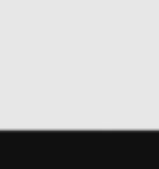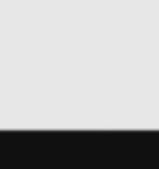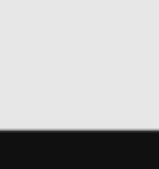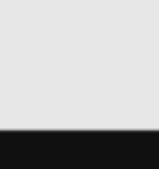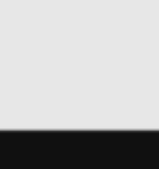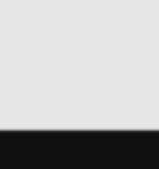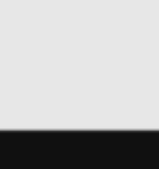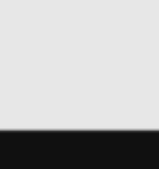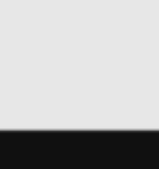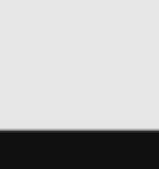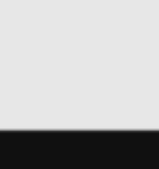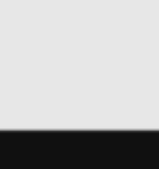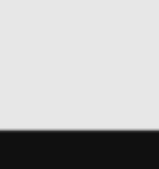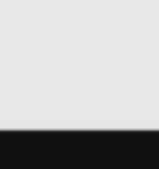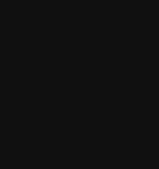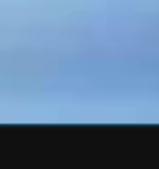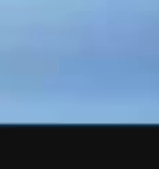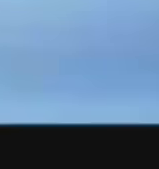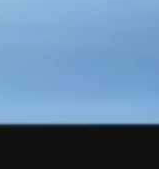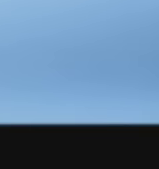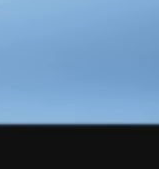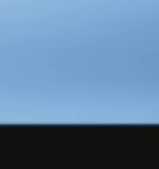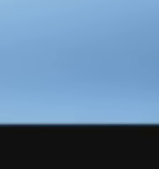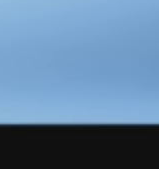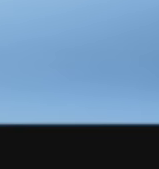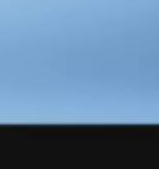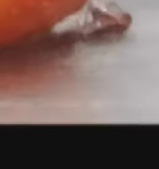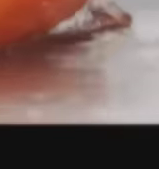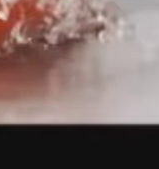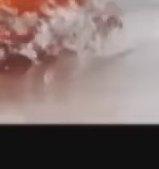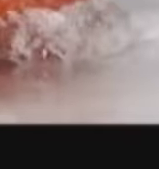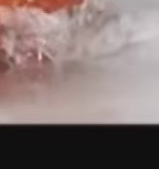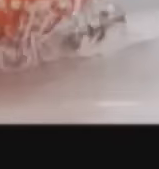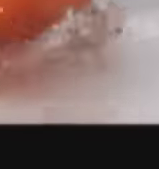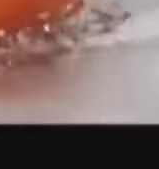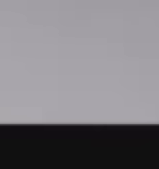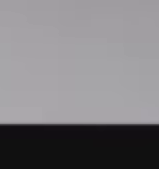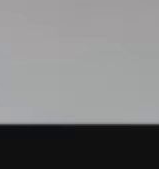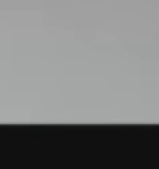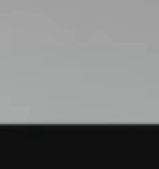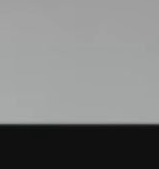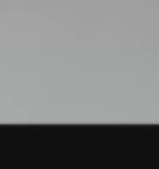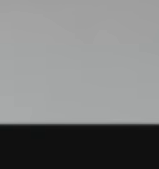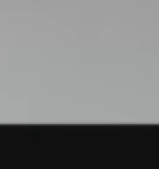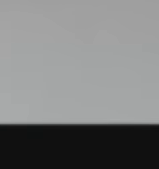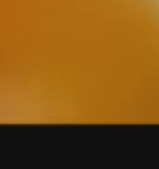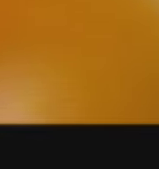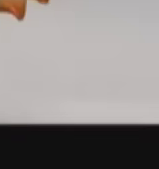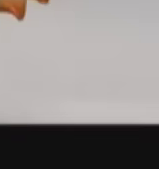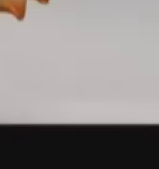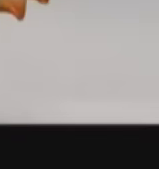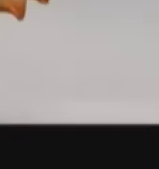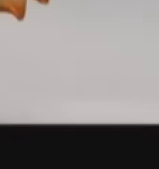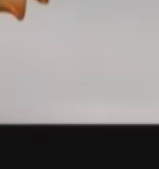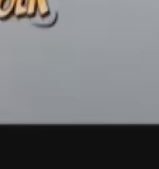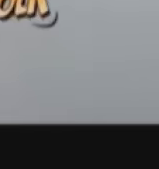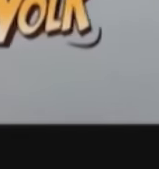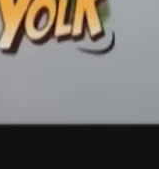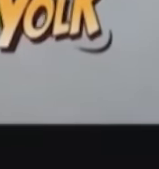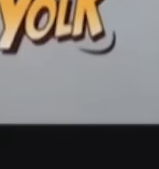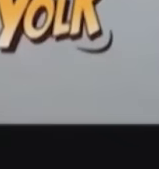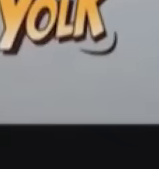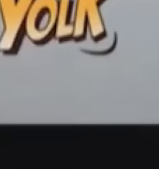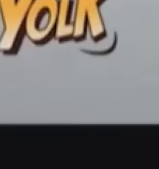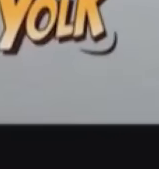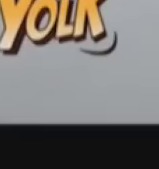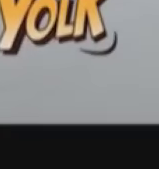Nutrilon Royal, one step ahead. Inilah 3 finalis rasa Cheetato Dual Flavor. Fresh Crab Golden Egg